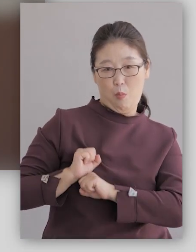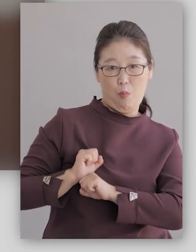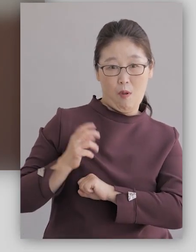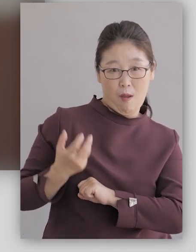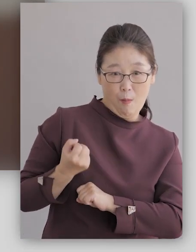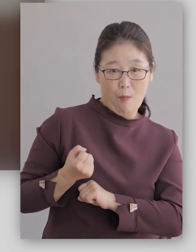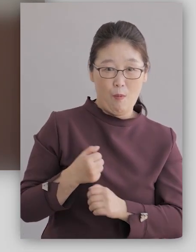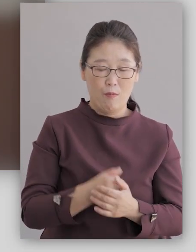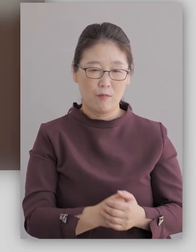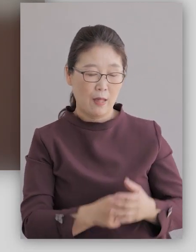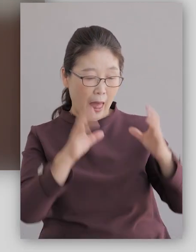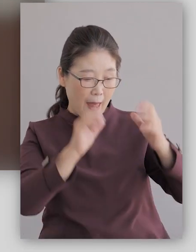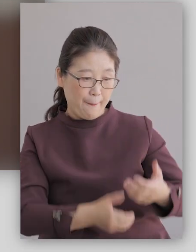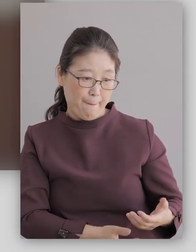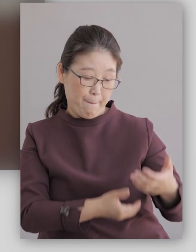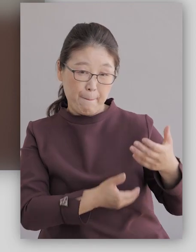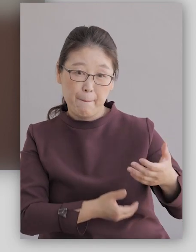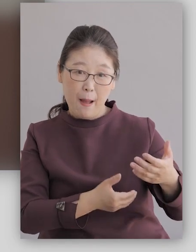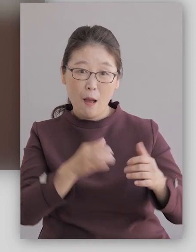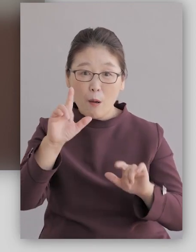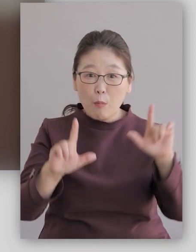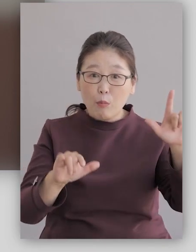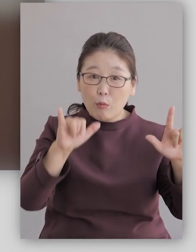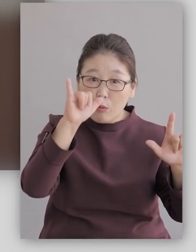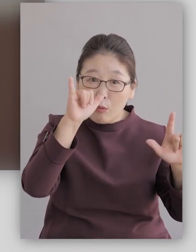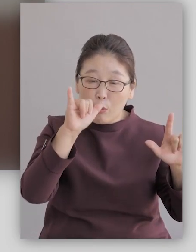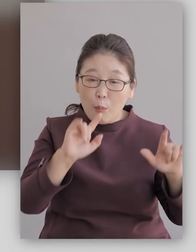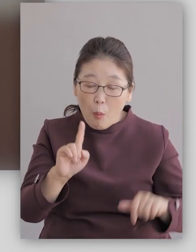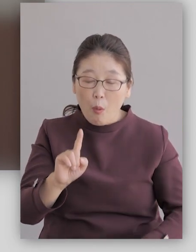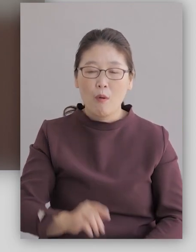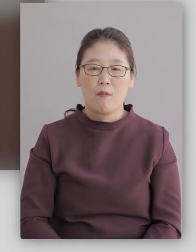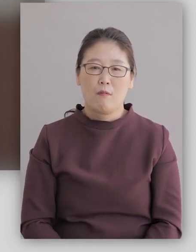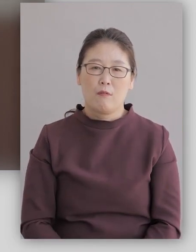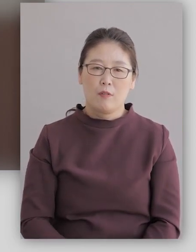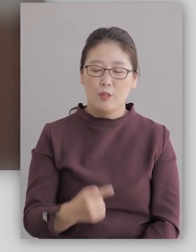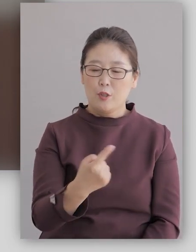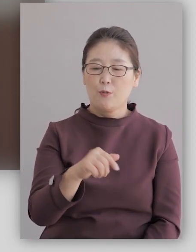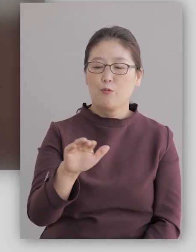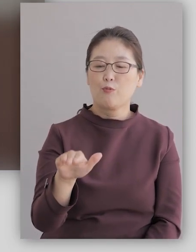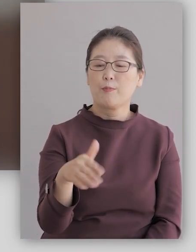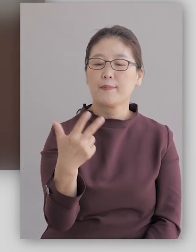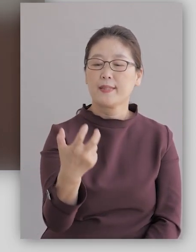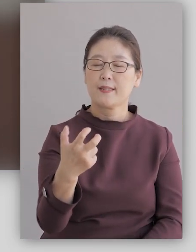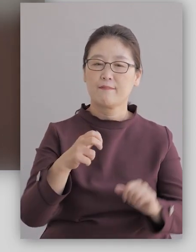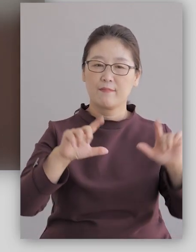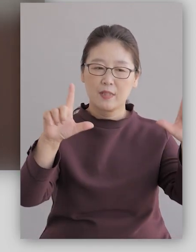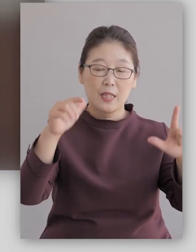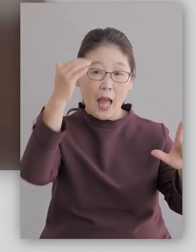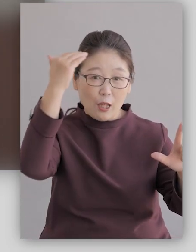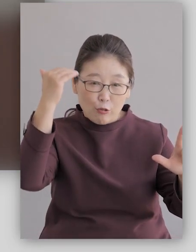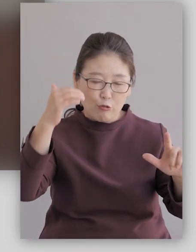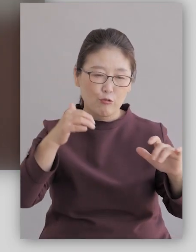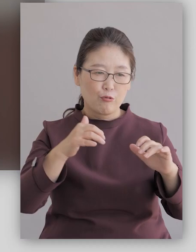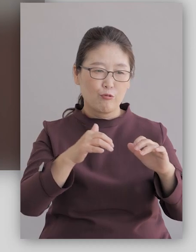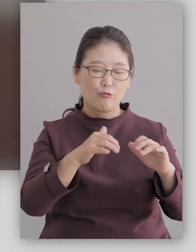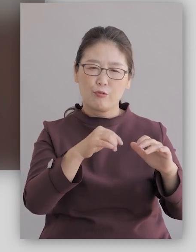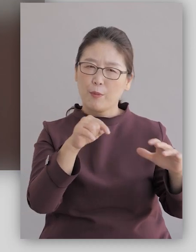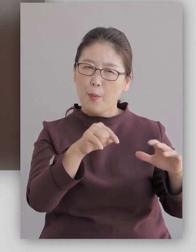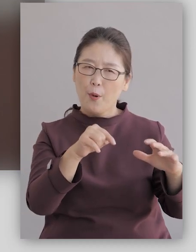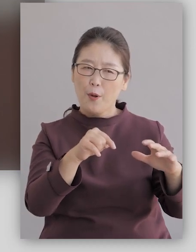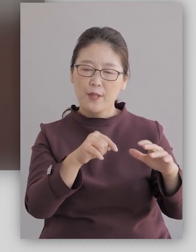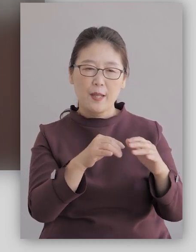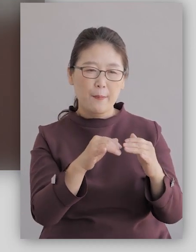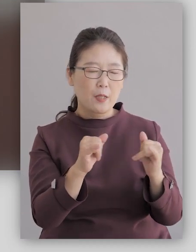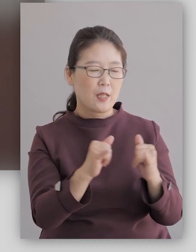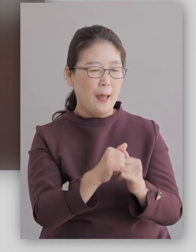안고 있는 도상을 볼 수 있는데 바로 1970년대 한국이 참전했던 베트남